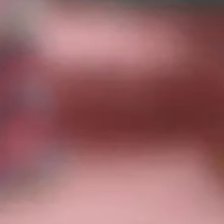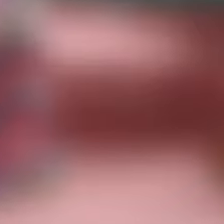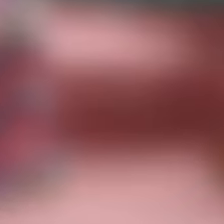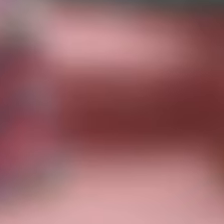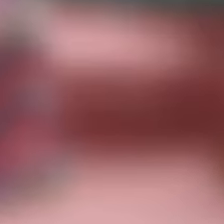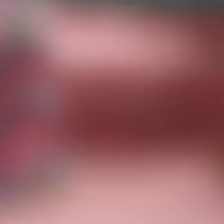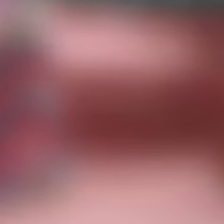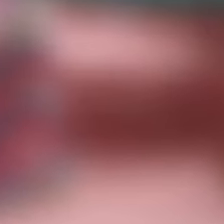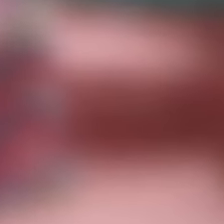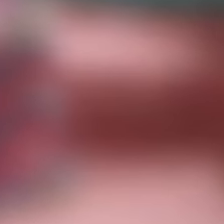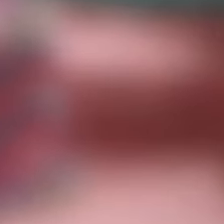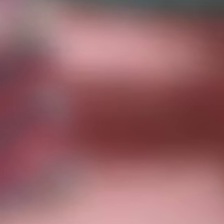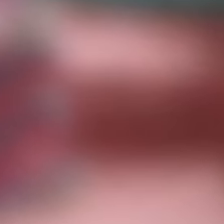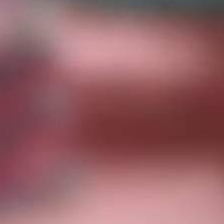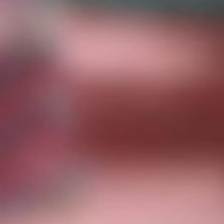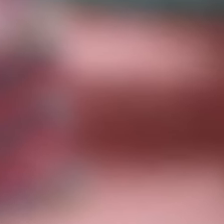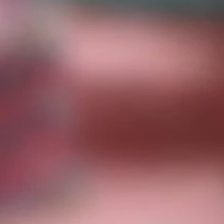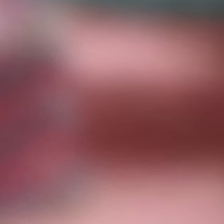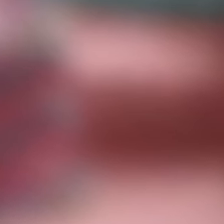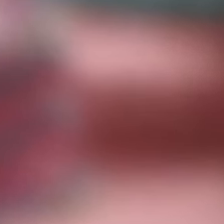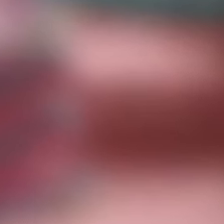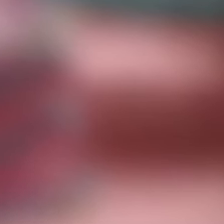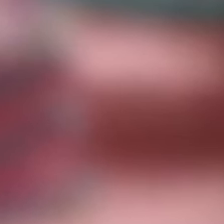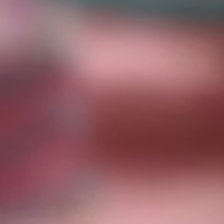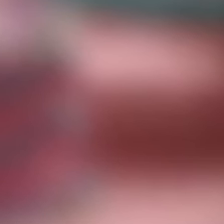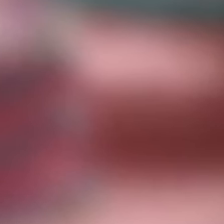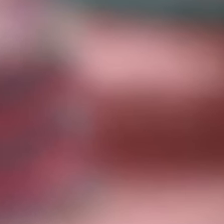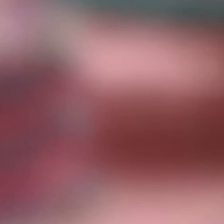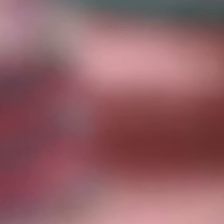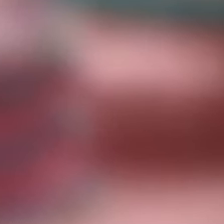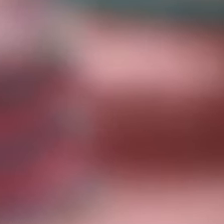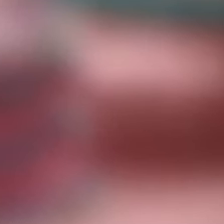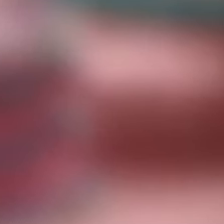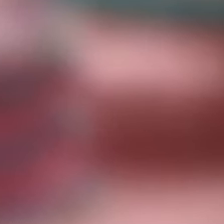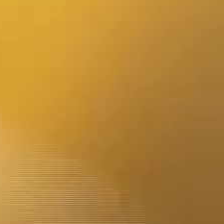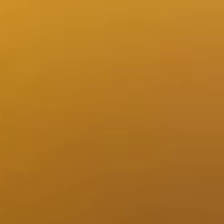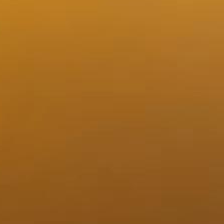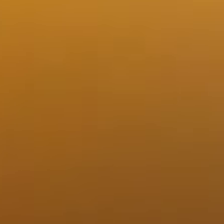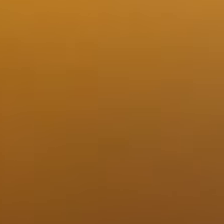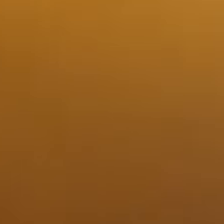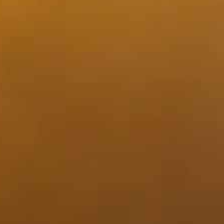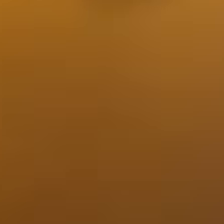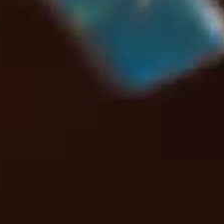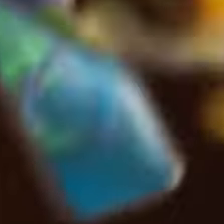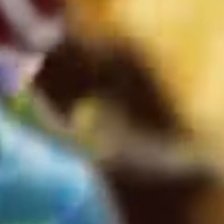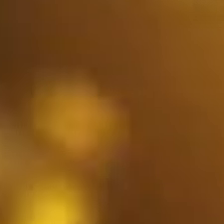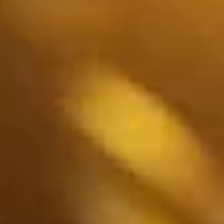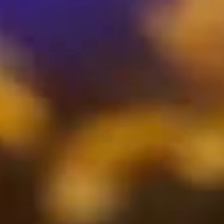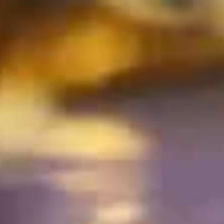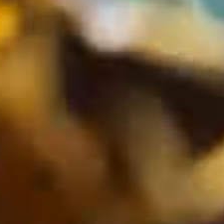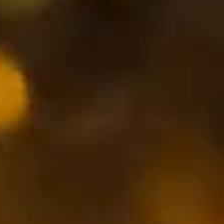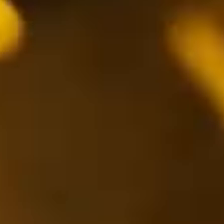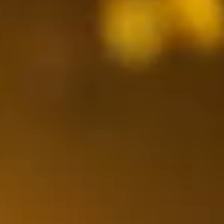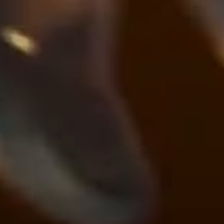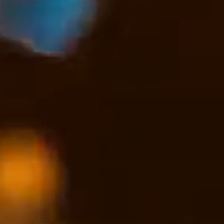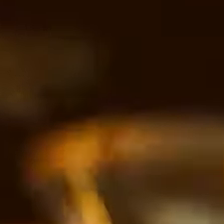გადაცემის სპონსორია Lili Vanilli. ჩანსაღი და ხარისხიანი ინგრედიენტებით შექმნილი დღესასწაული. ყოველ ორშაბათს